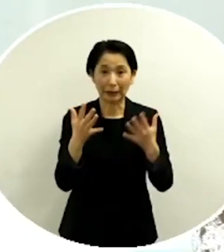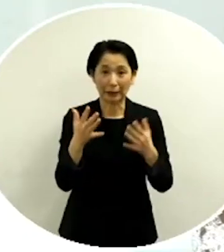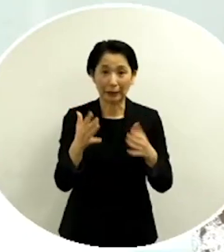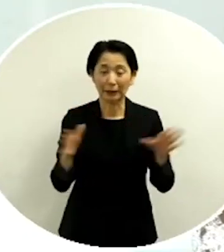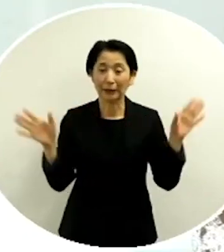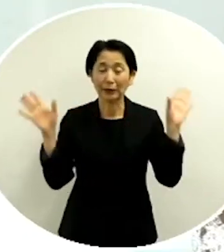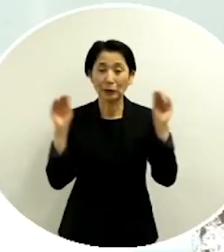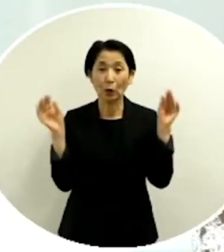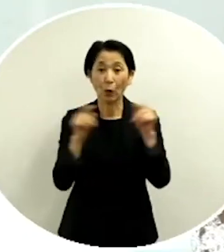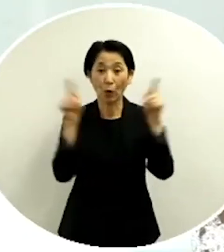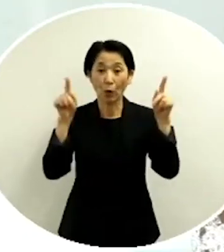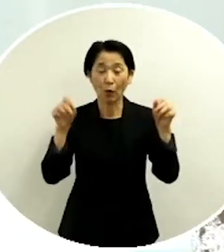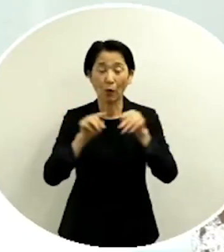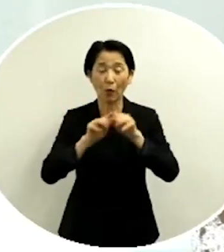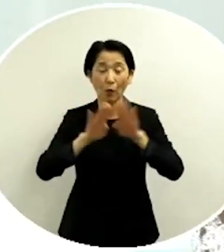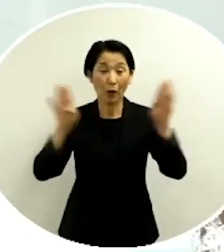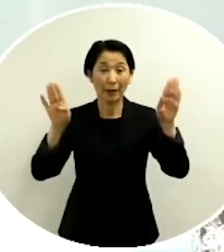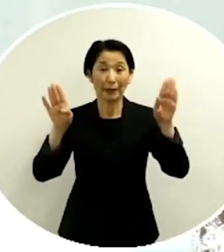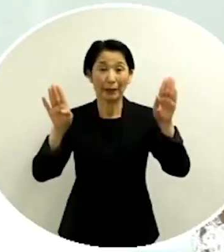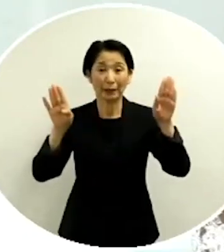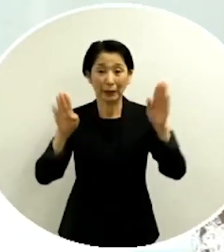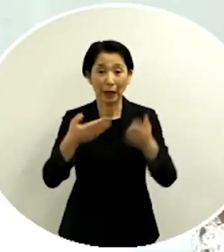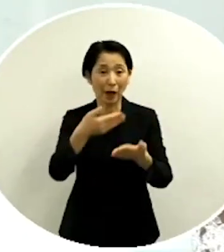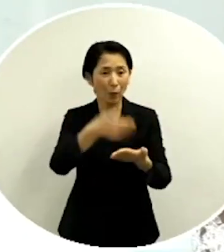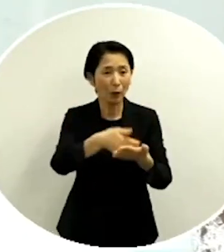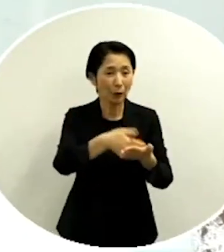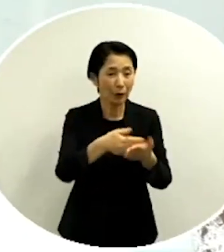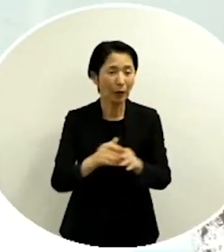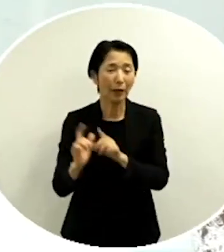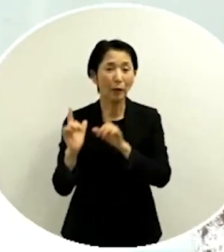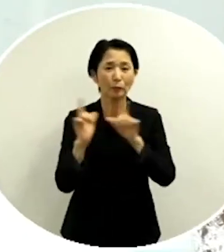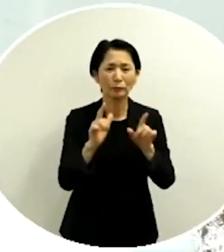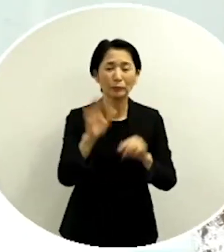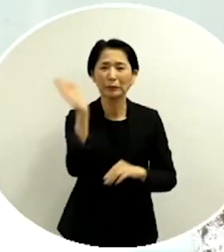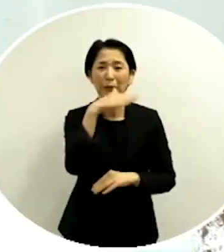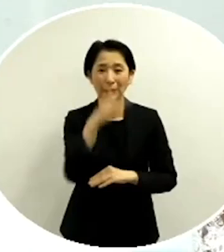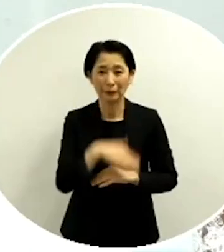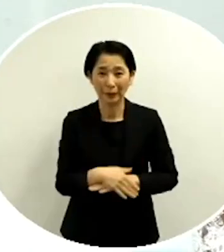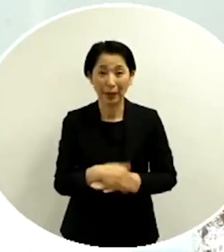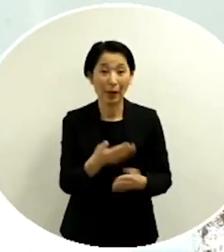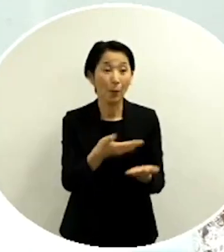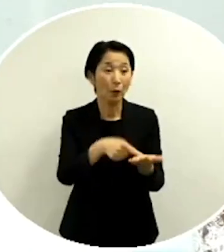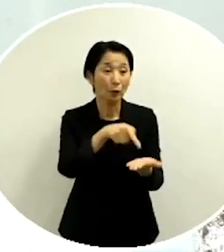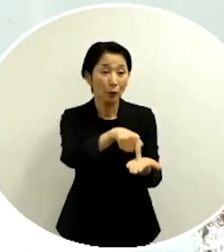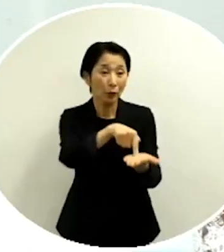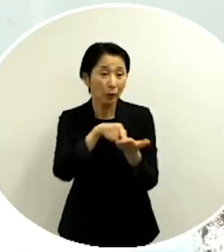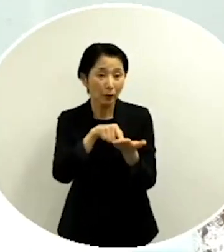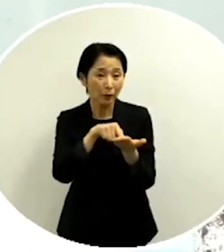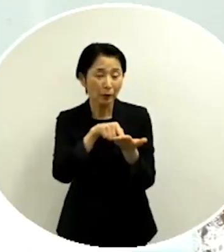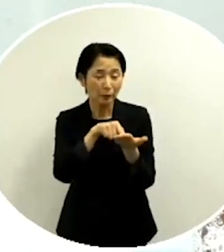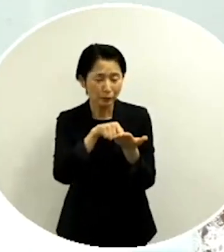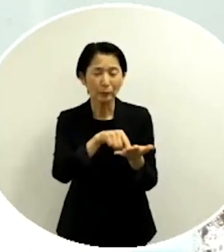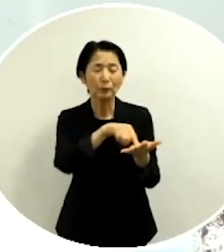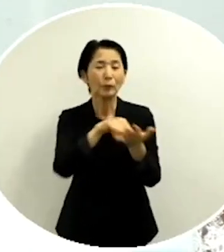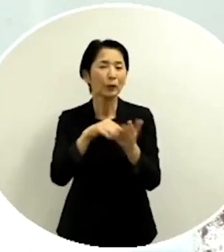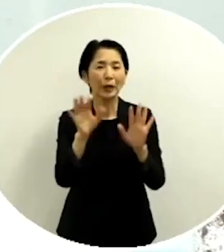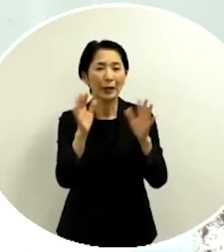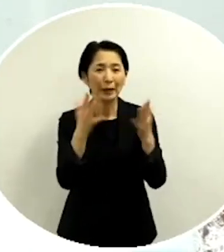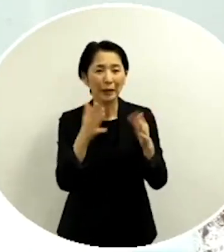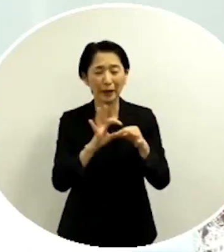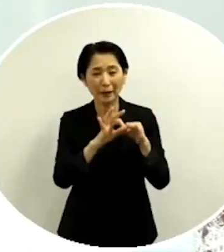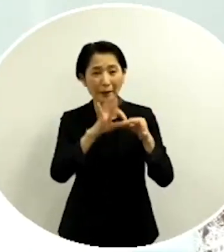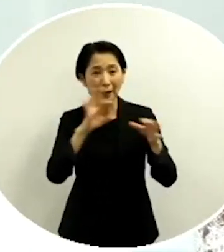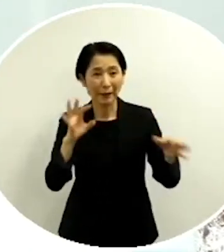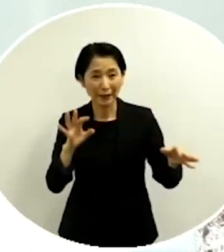情報公開というのはですね求められてから出す情報ではなくて求められる求められないニカ変わらず